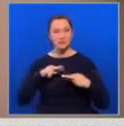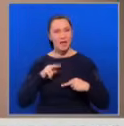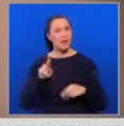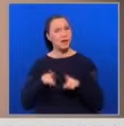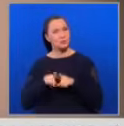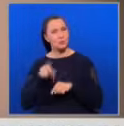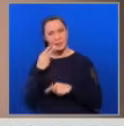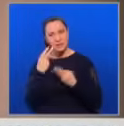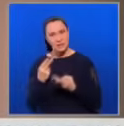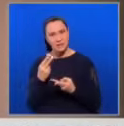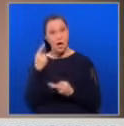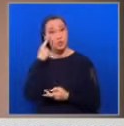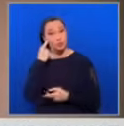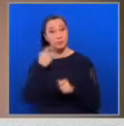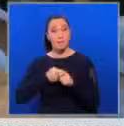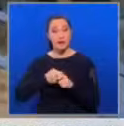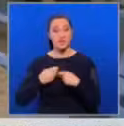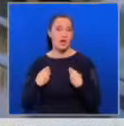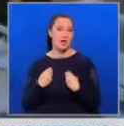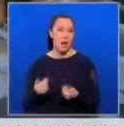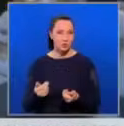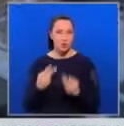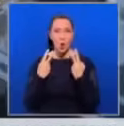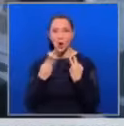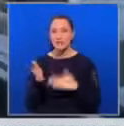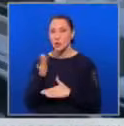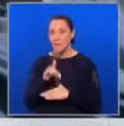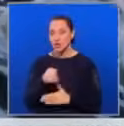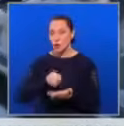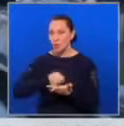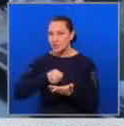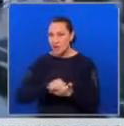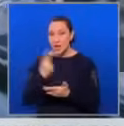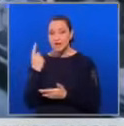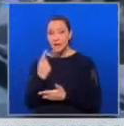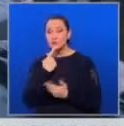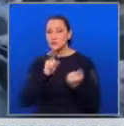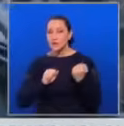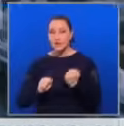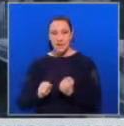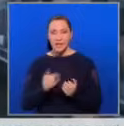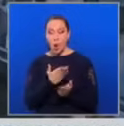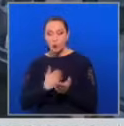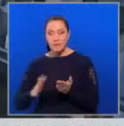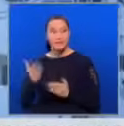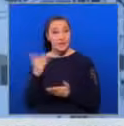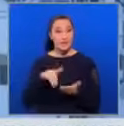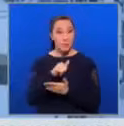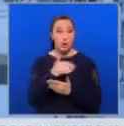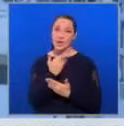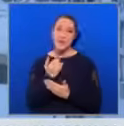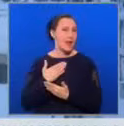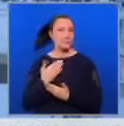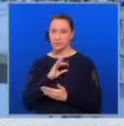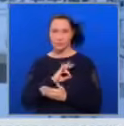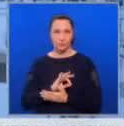изразиха разумно извършените разходи оказва се обаче че обезщетения само за закъсненията или отмяната на тези полети няма да